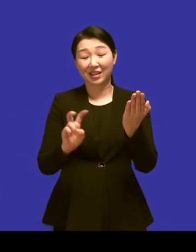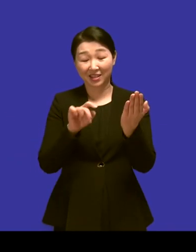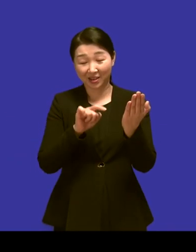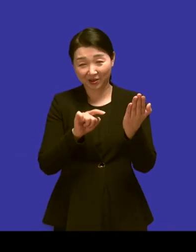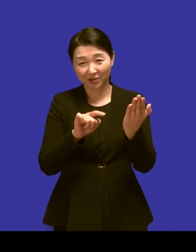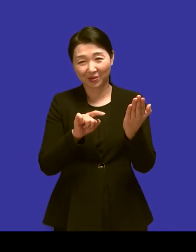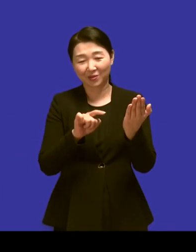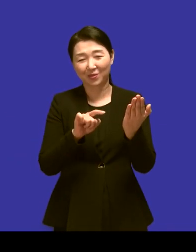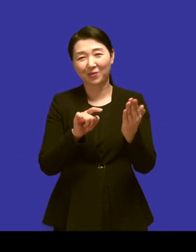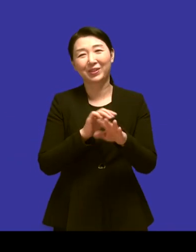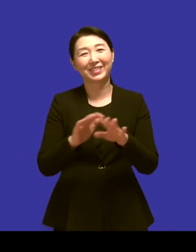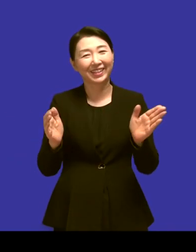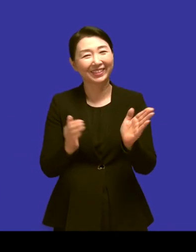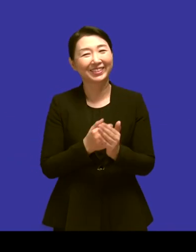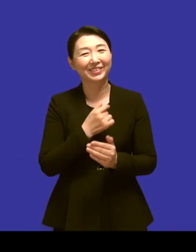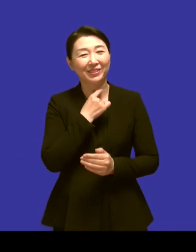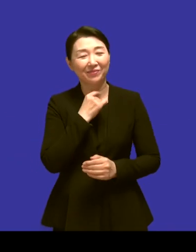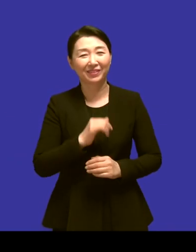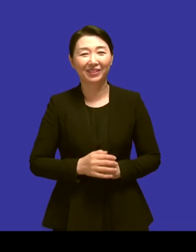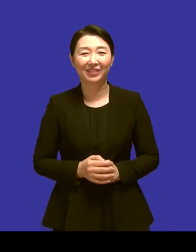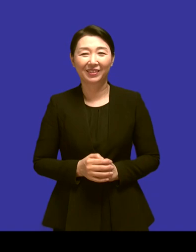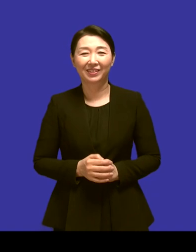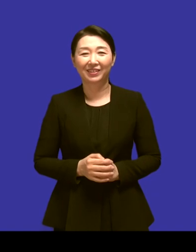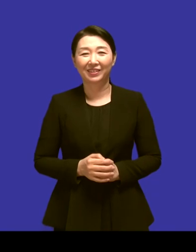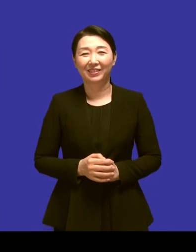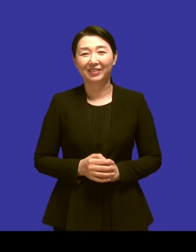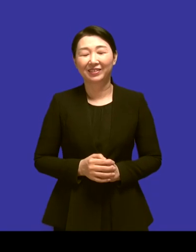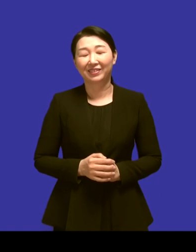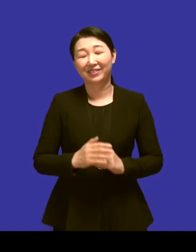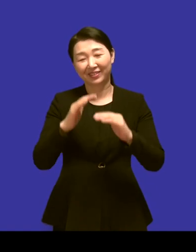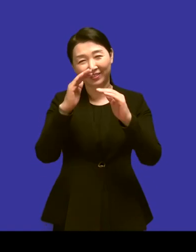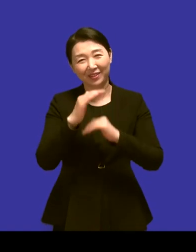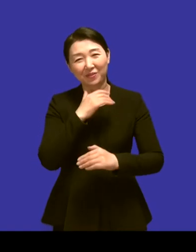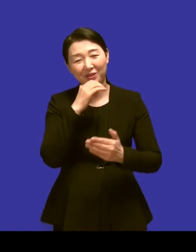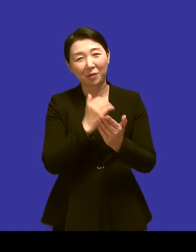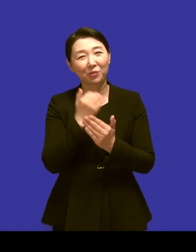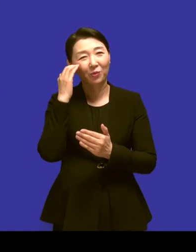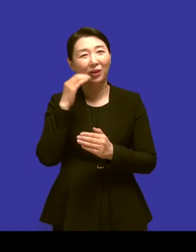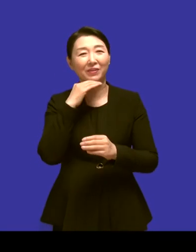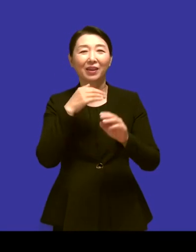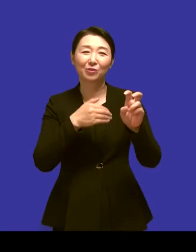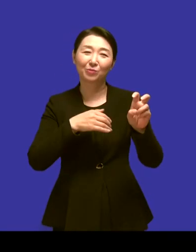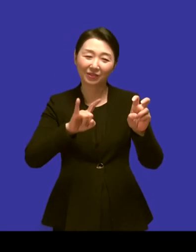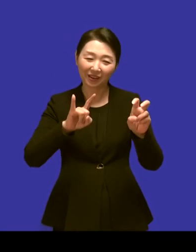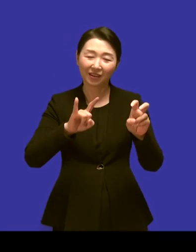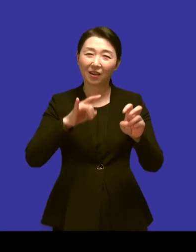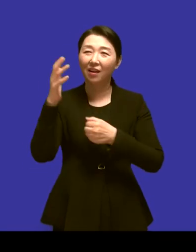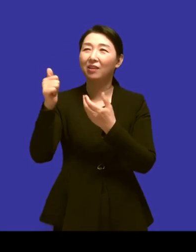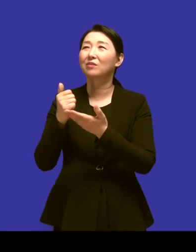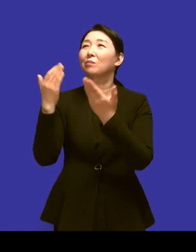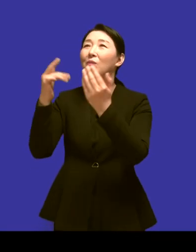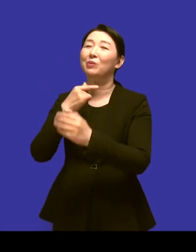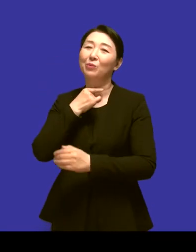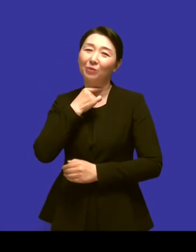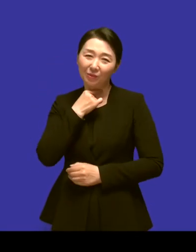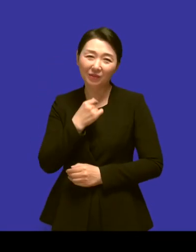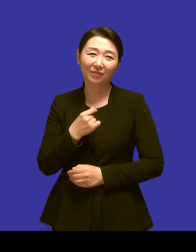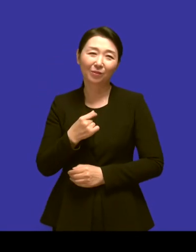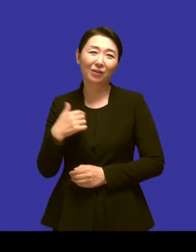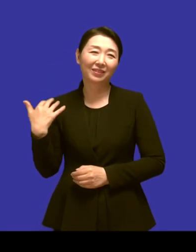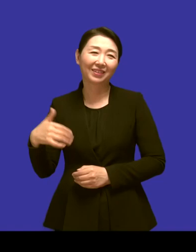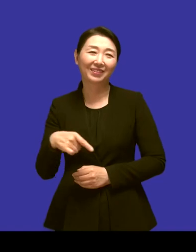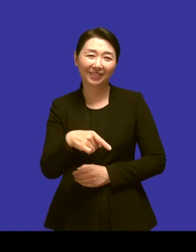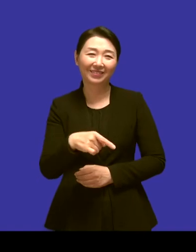오늘 또 마무리를 그래요. 그간증도 참 감동적이네요. 네. 야, 스무 살 때부터 나이 스무 살을 하나님께 바치고 싶다는 그간증도